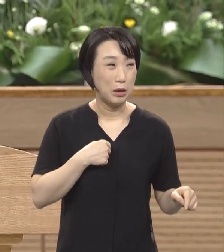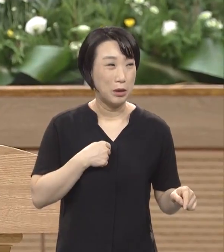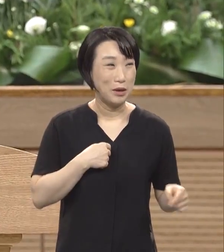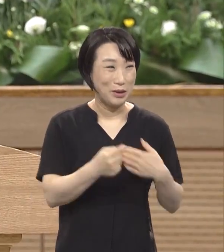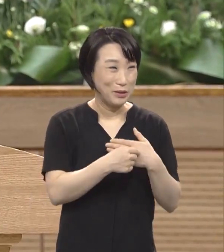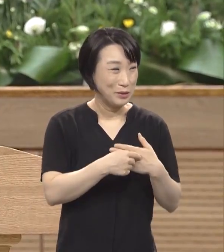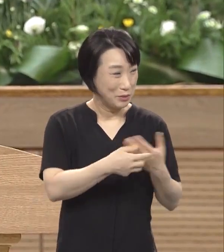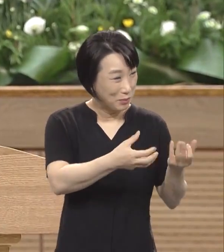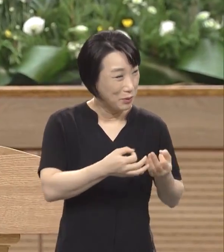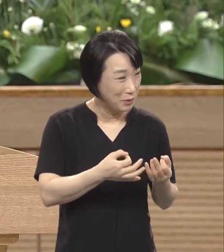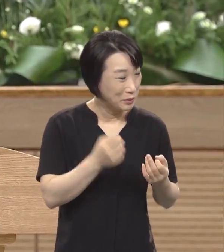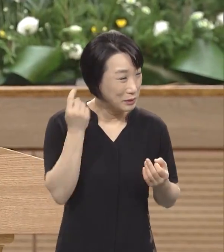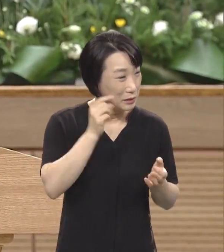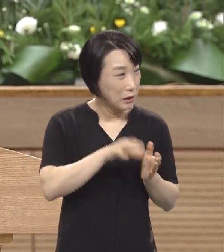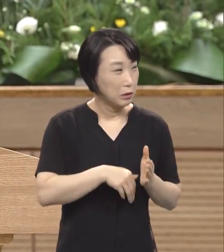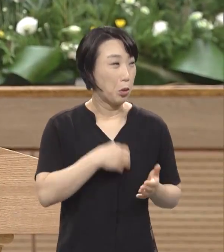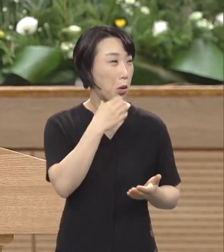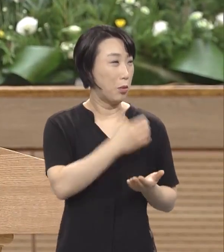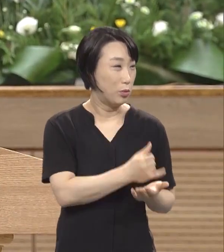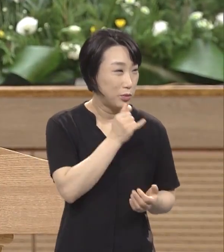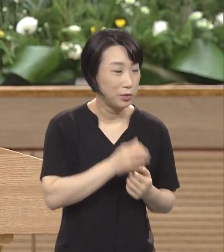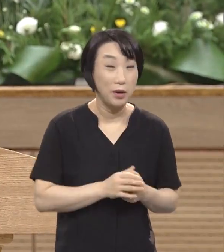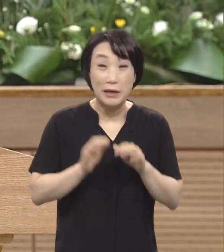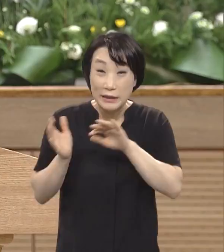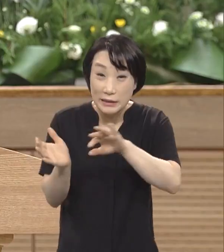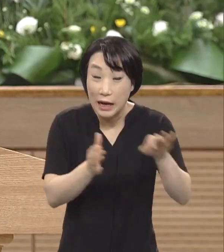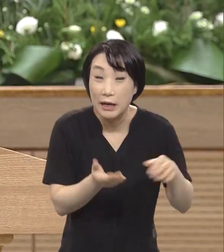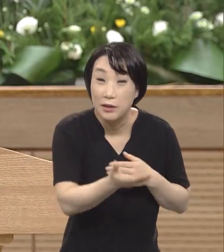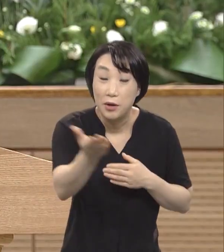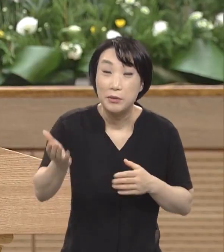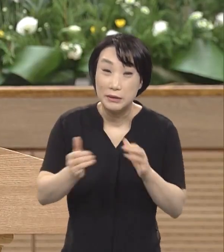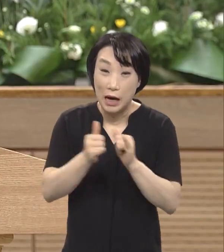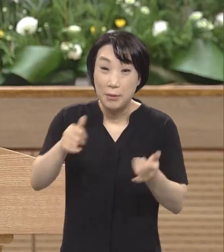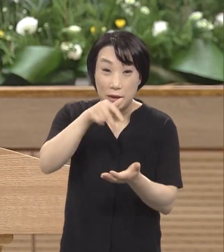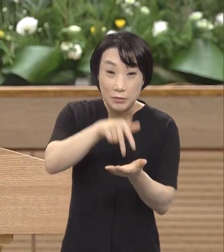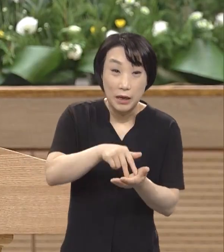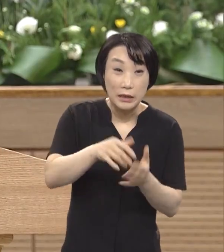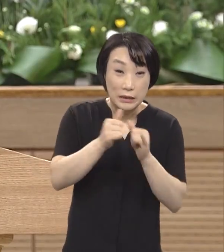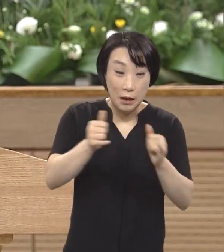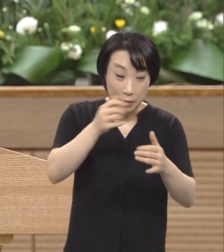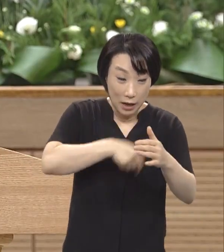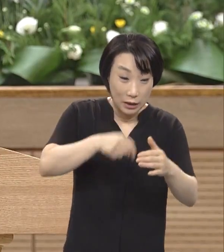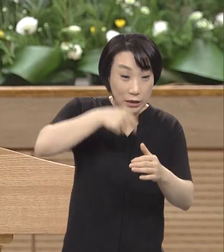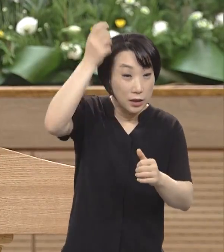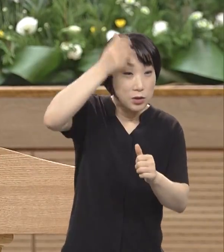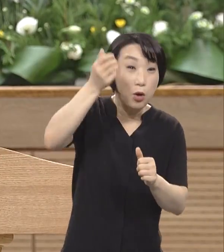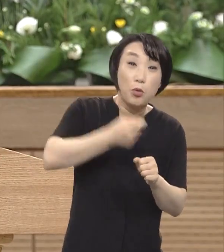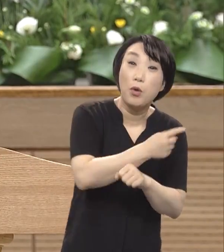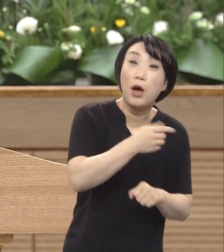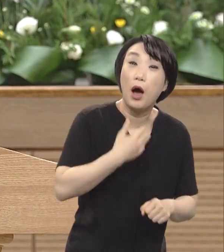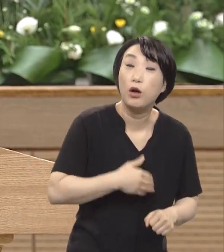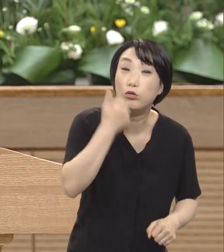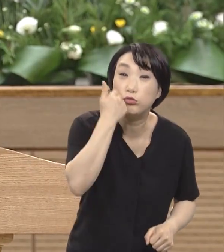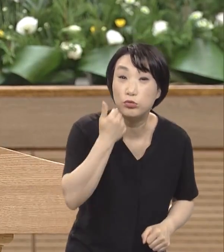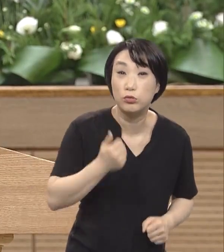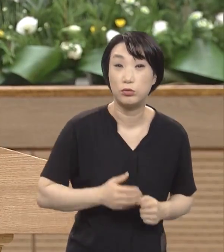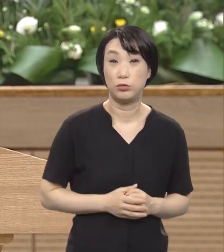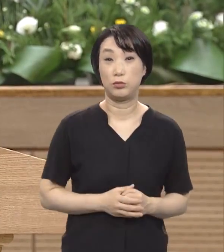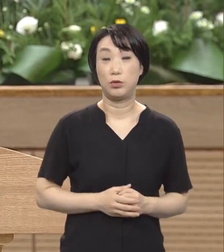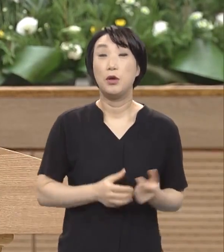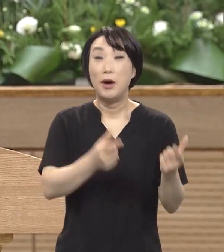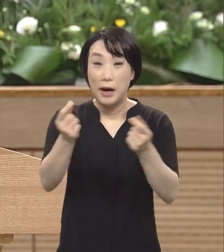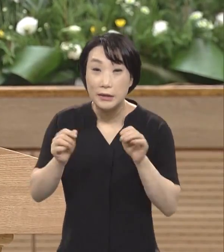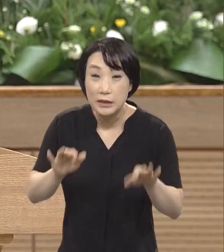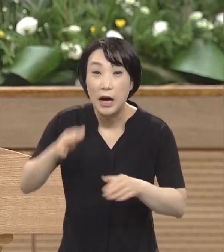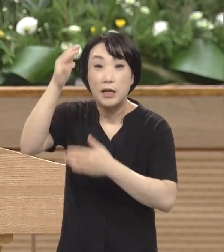말씀이지. 그러니까 사람의 사정을 사람의 속에 있는 영유에는 누가 알리요?